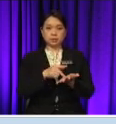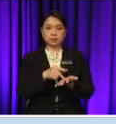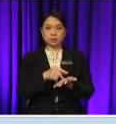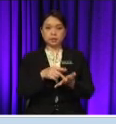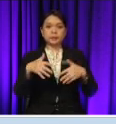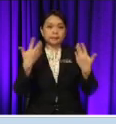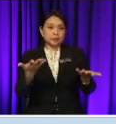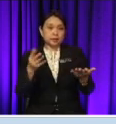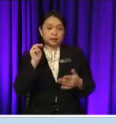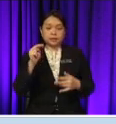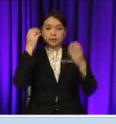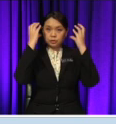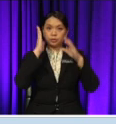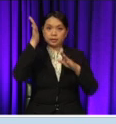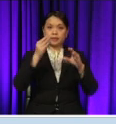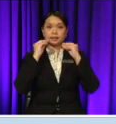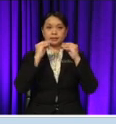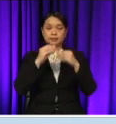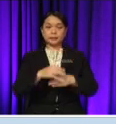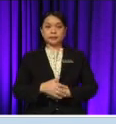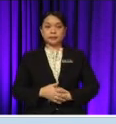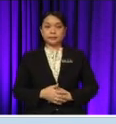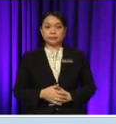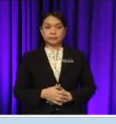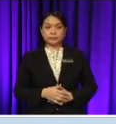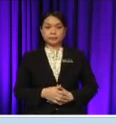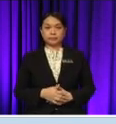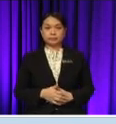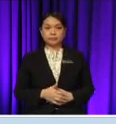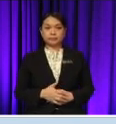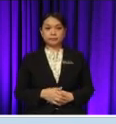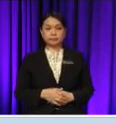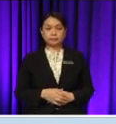kenalkan oke yang kedua